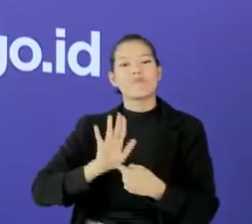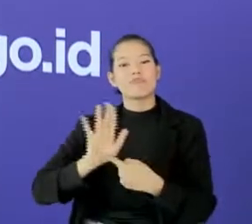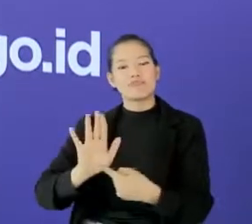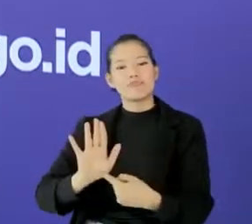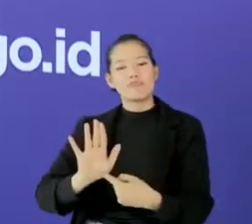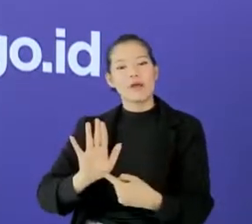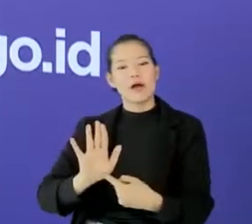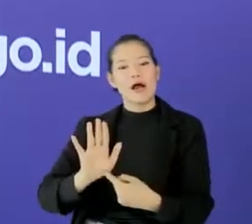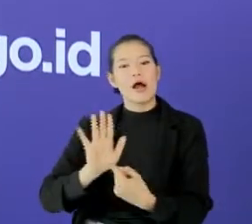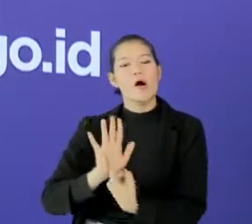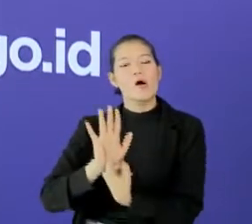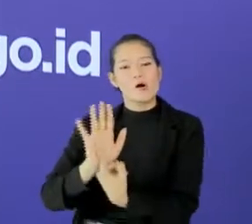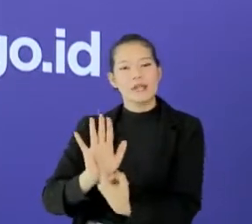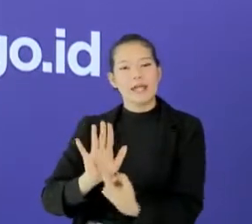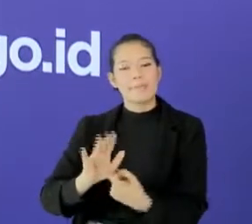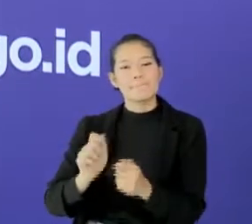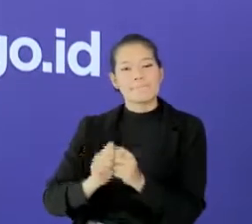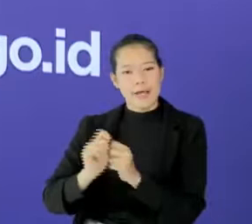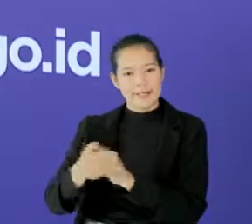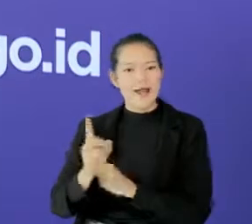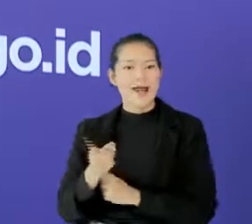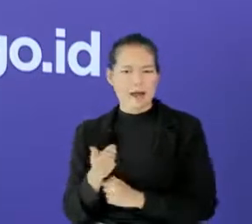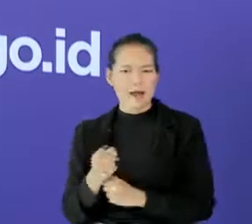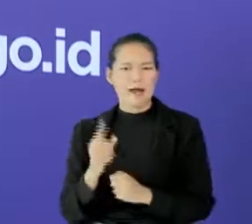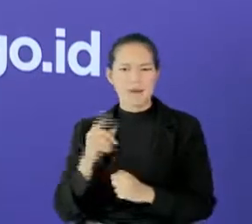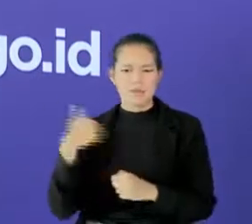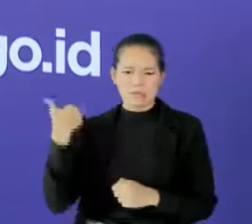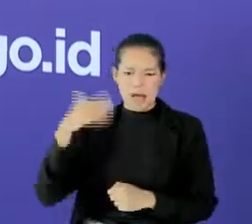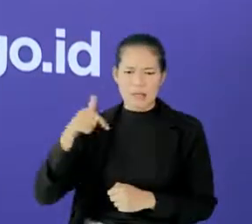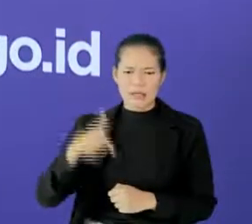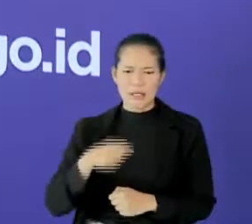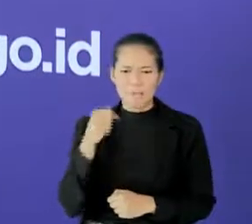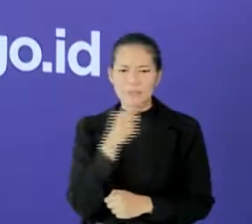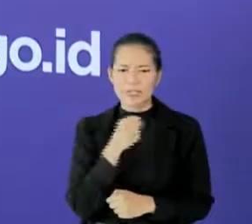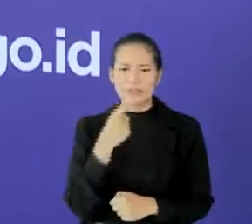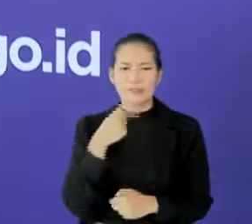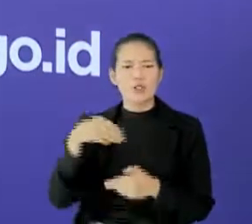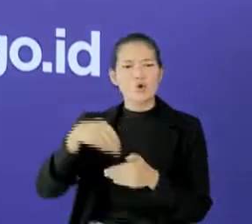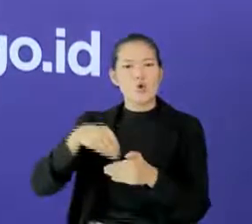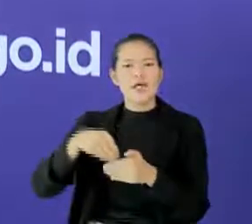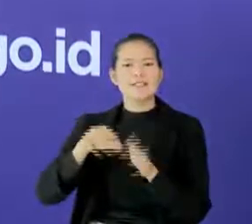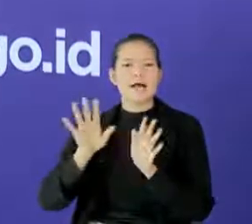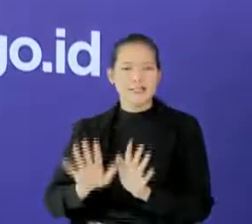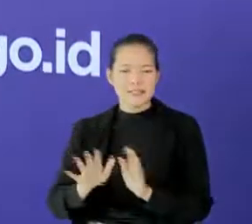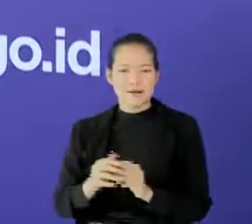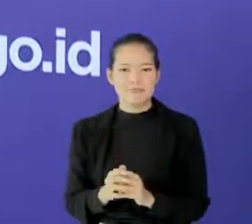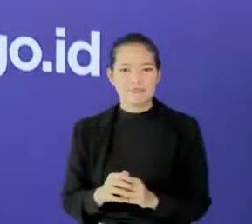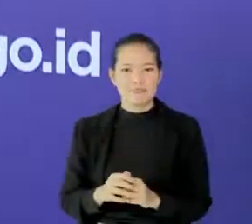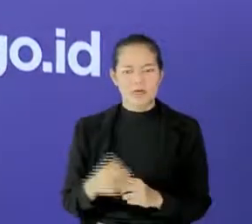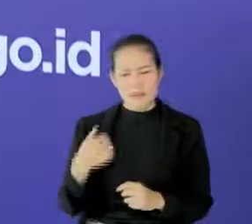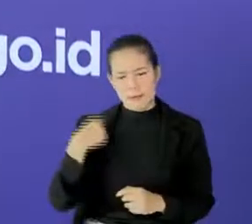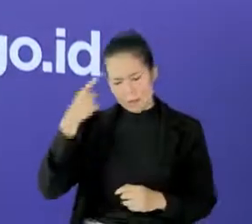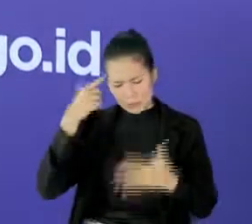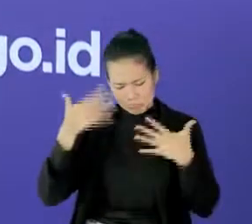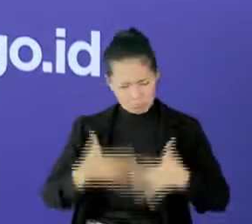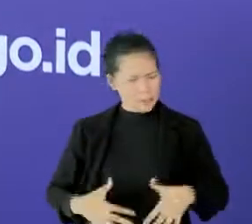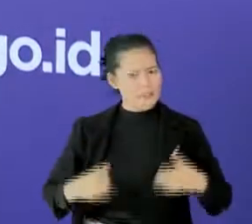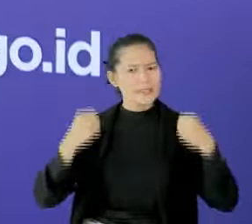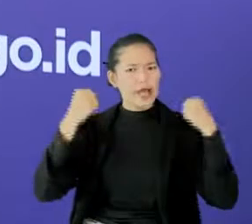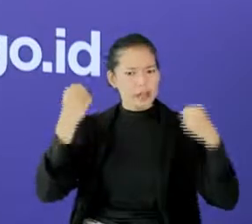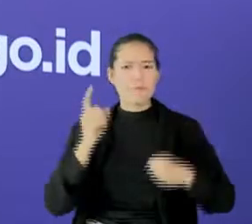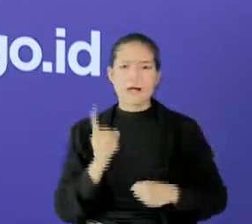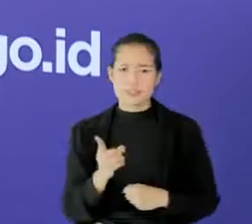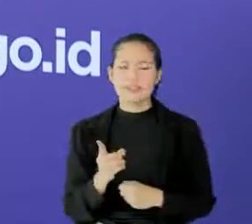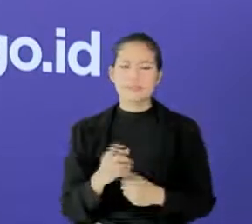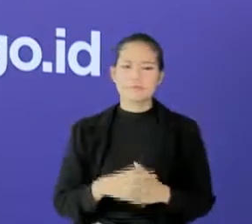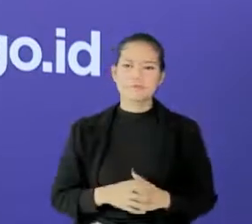cuma disantuni, didonasi. Terus saya pikir kan kita masih sehat gitu loh. Lihat